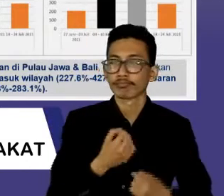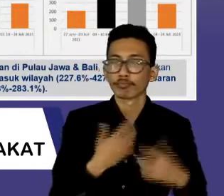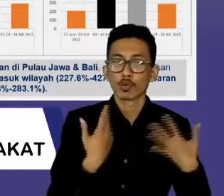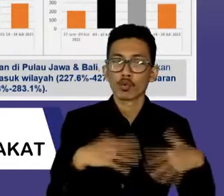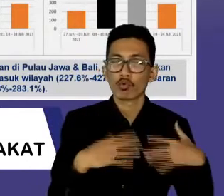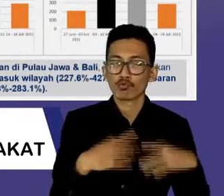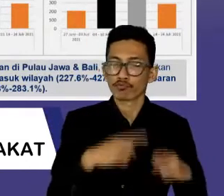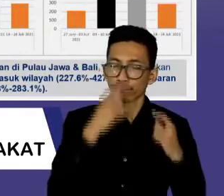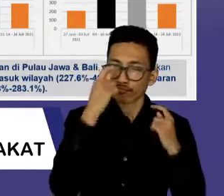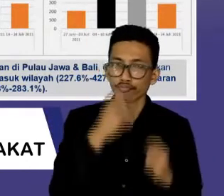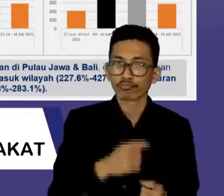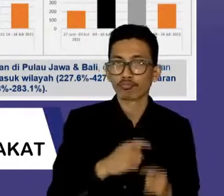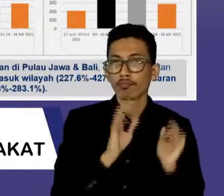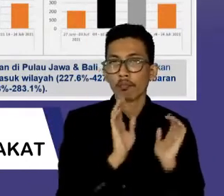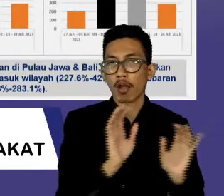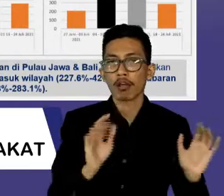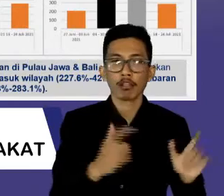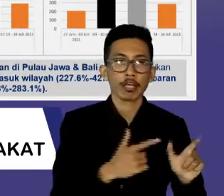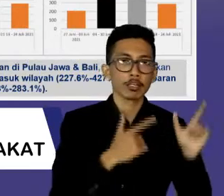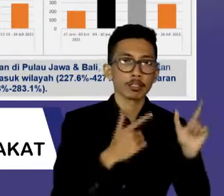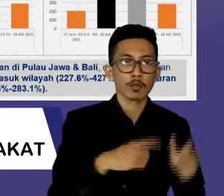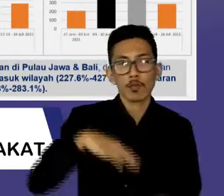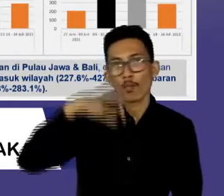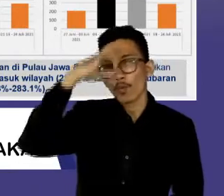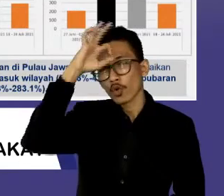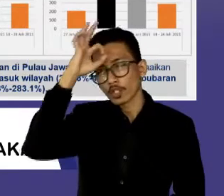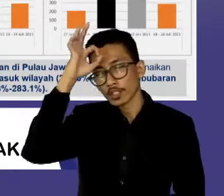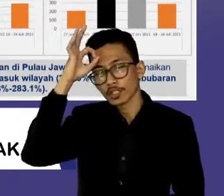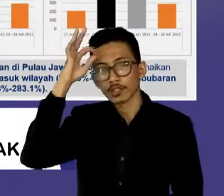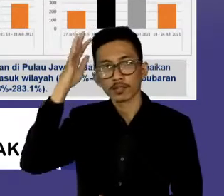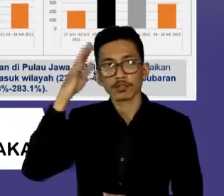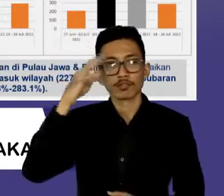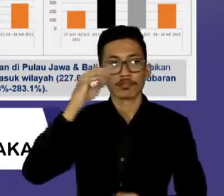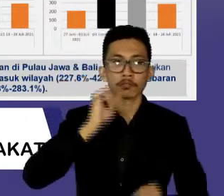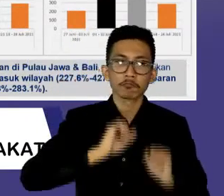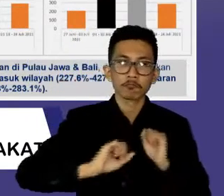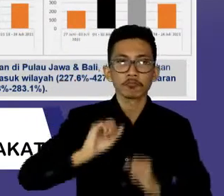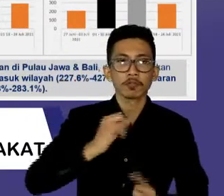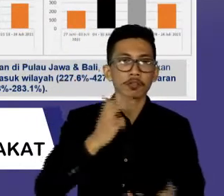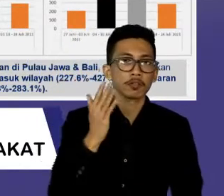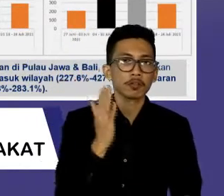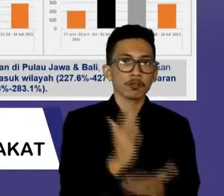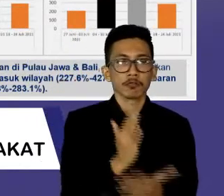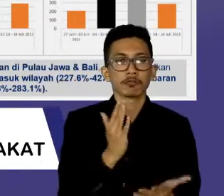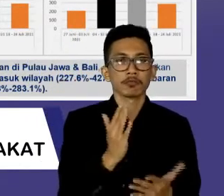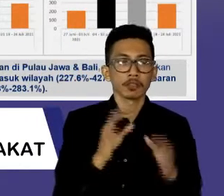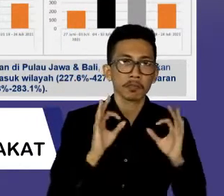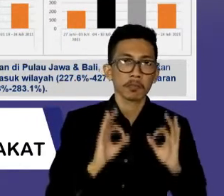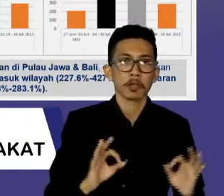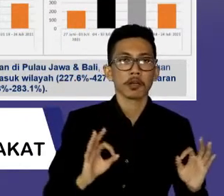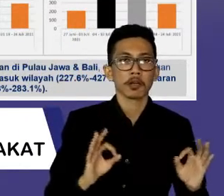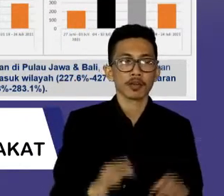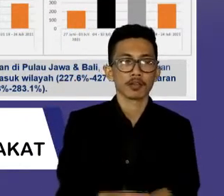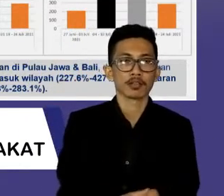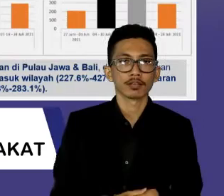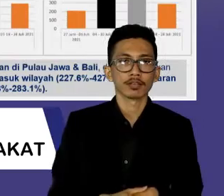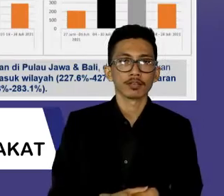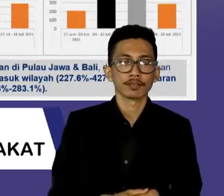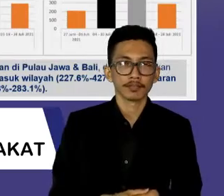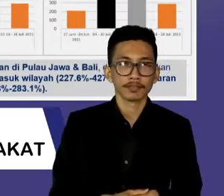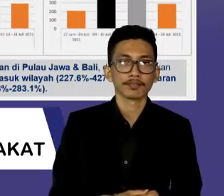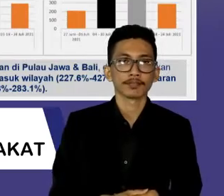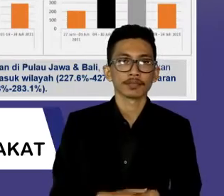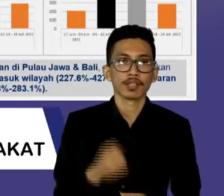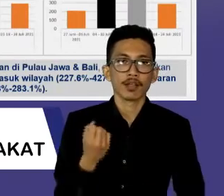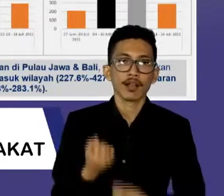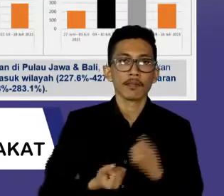biasa sekali ya. Personil TNI, Polri, terutama yang melaksanakan penegakan disiplin, ini benar-benar dikejar gitu ya,